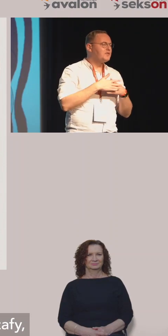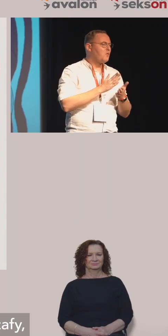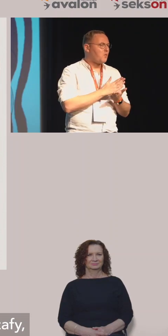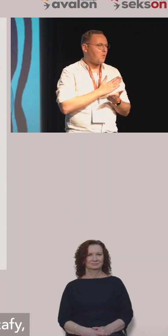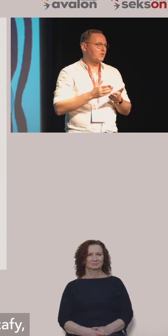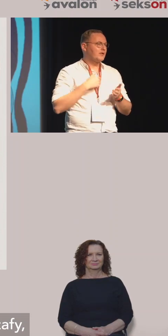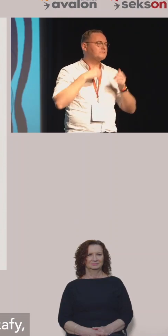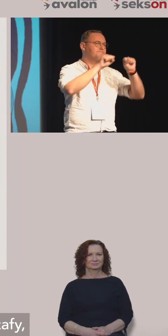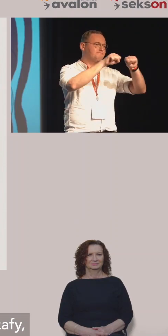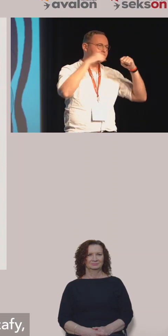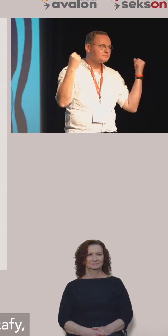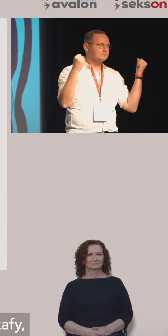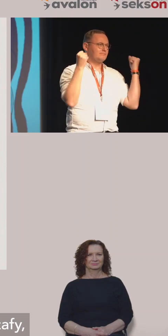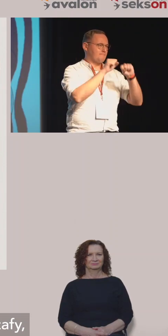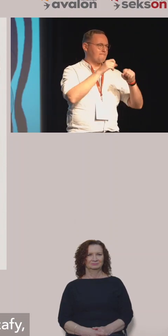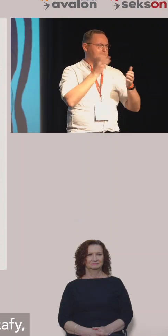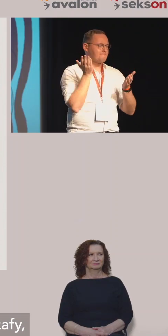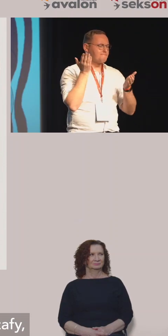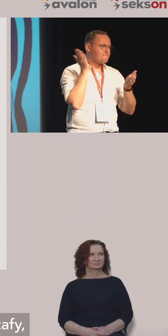aparat,